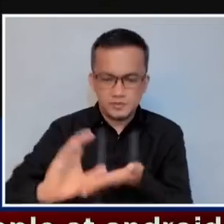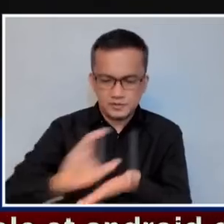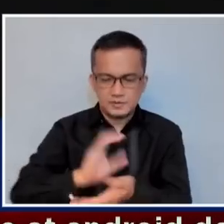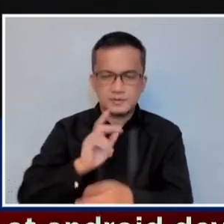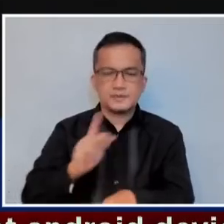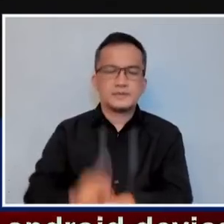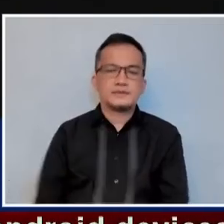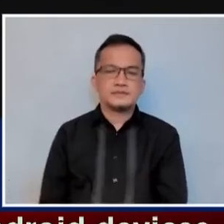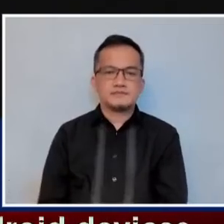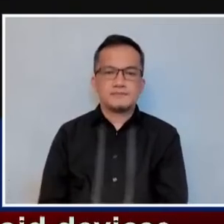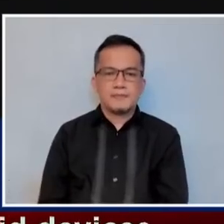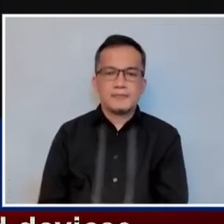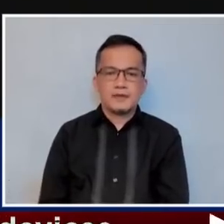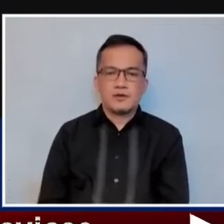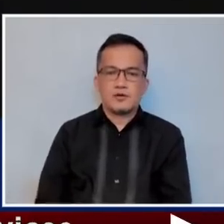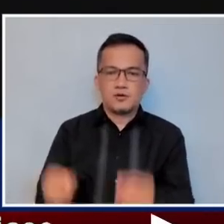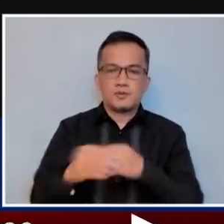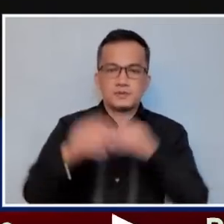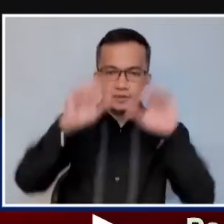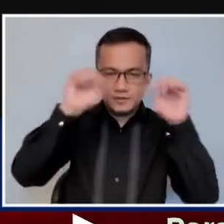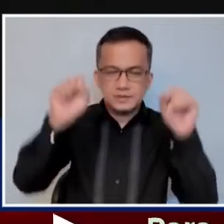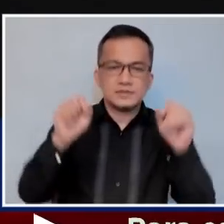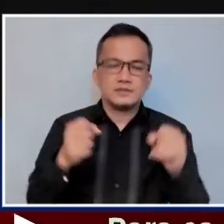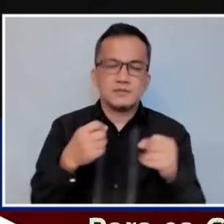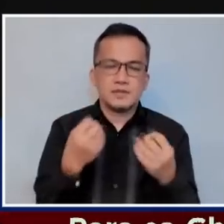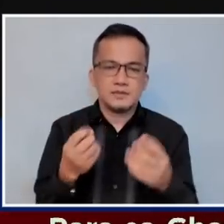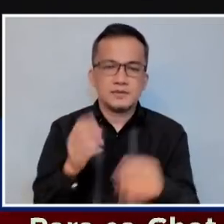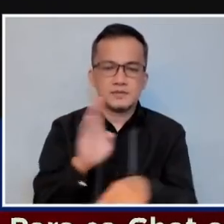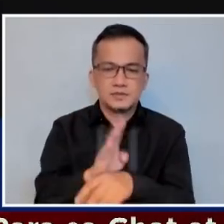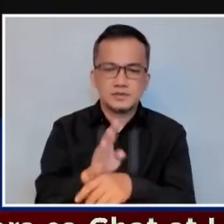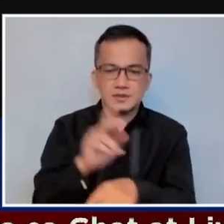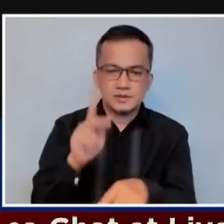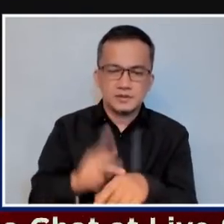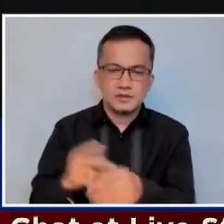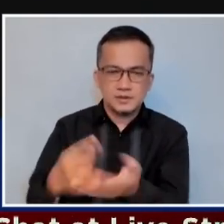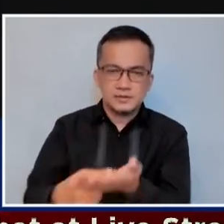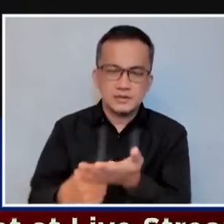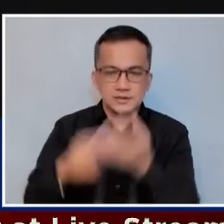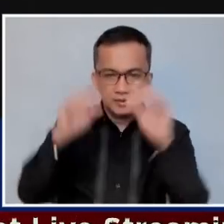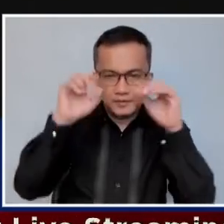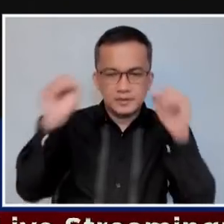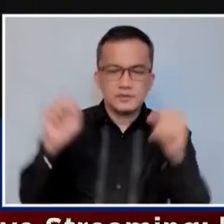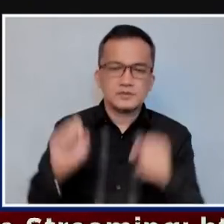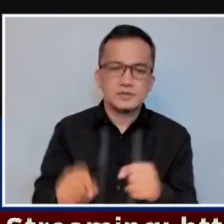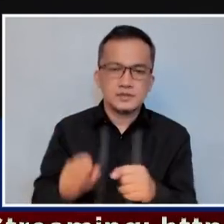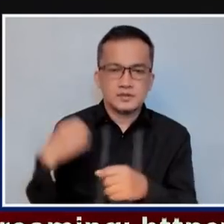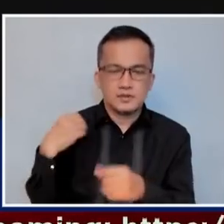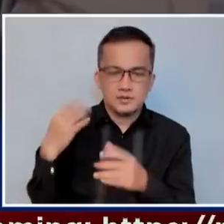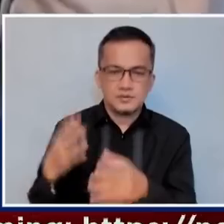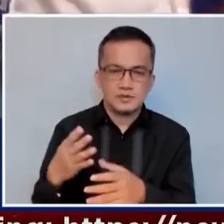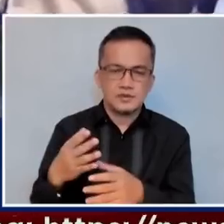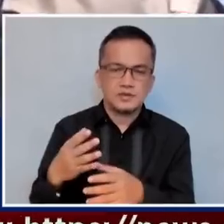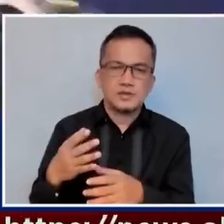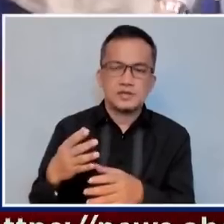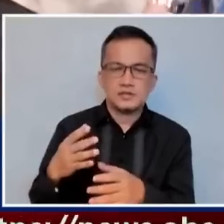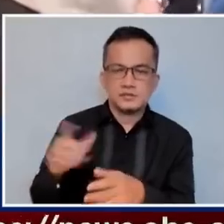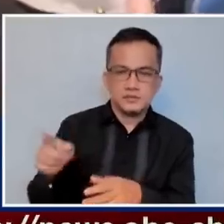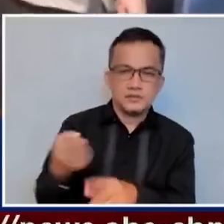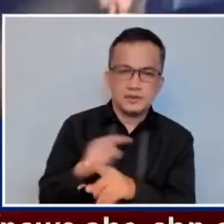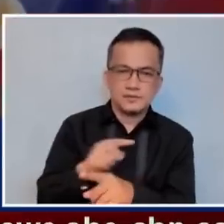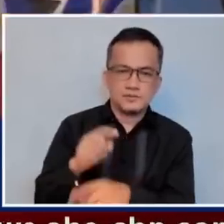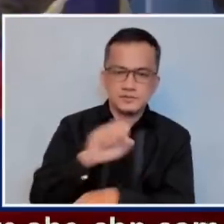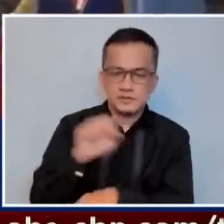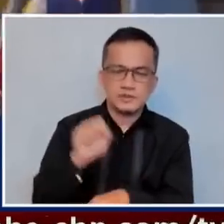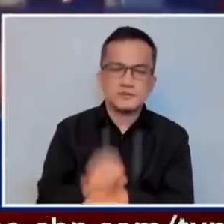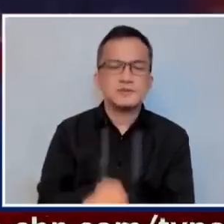na rin sinabi ng palasyo na maraming negosyo para sa Pilipinas ang natalakay ng Pangulo sa mga opisyal ng Singapore. RG